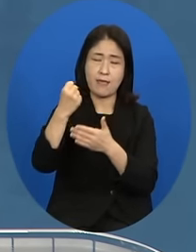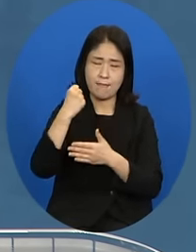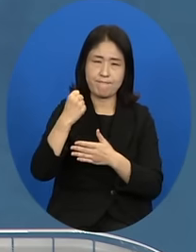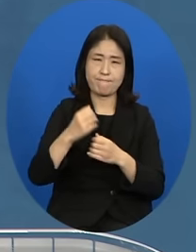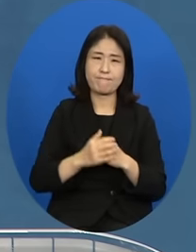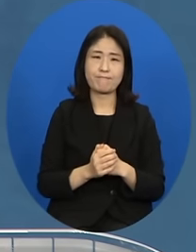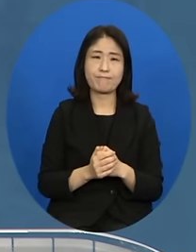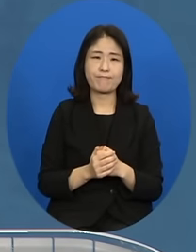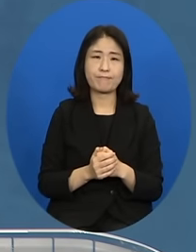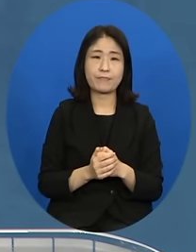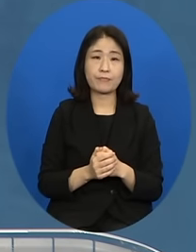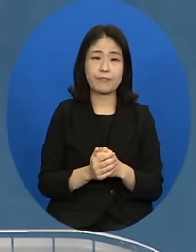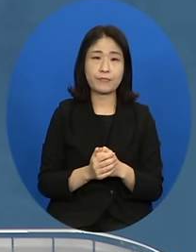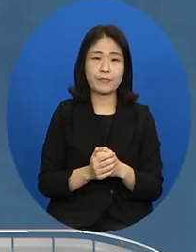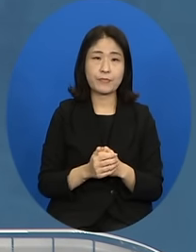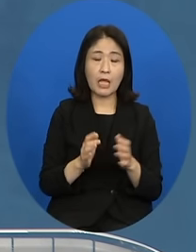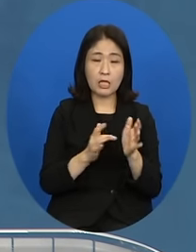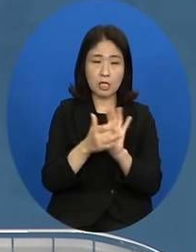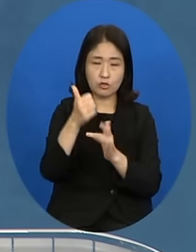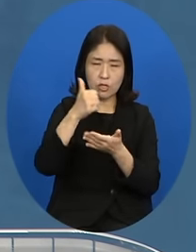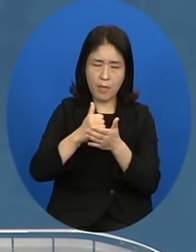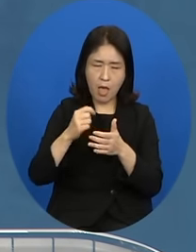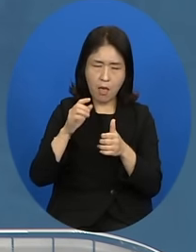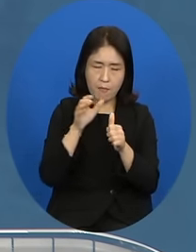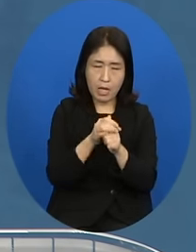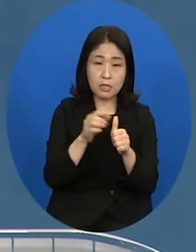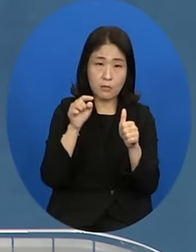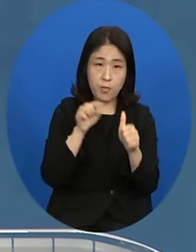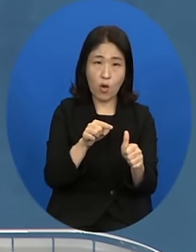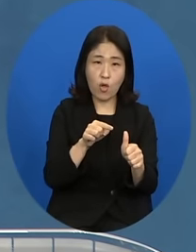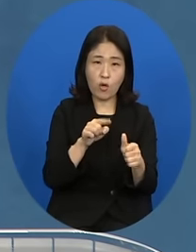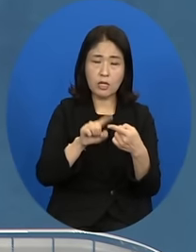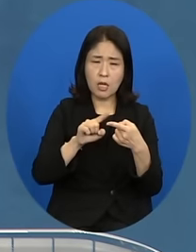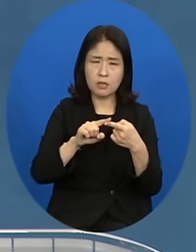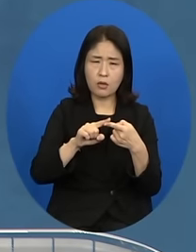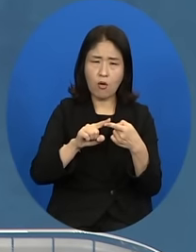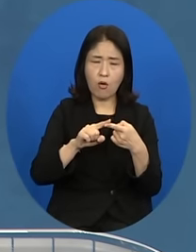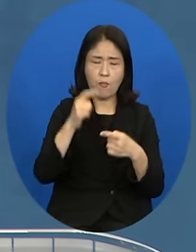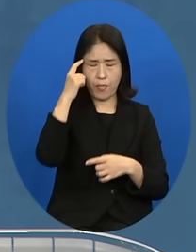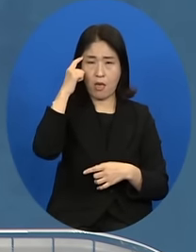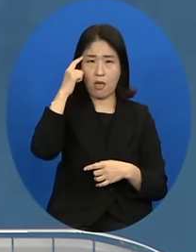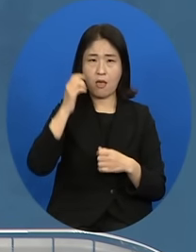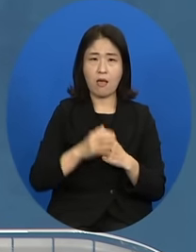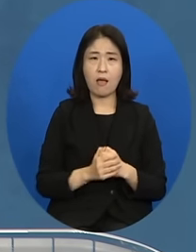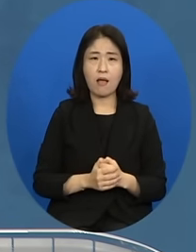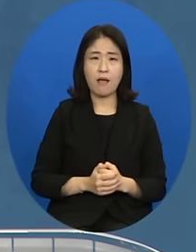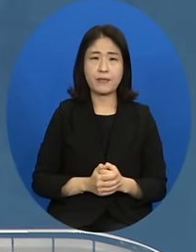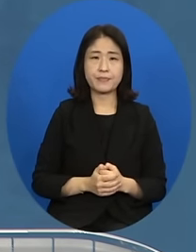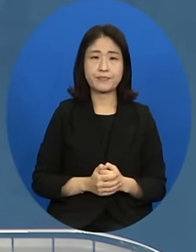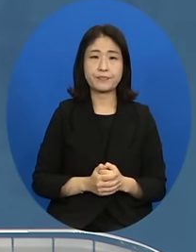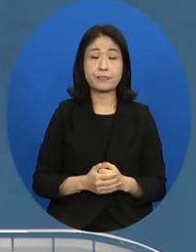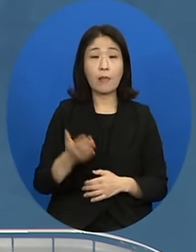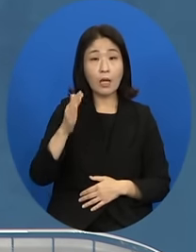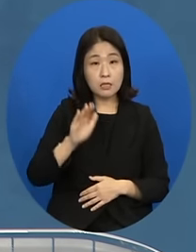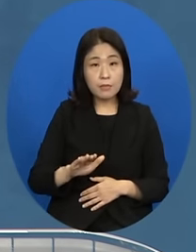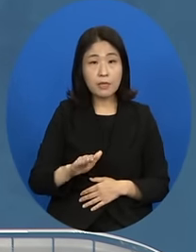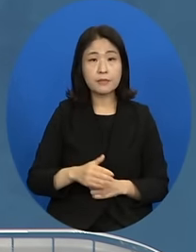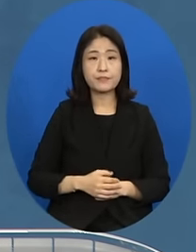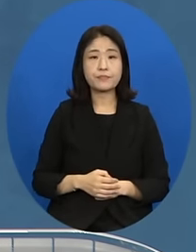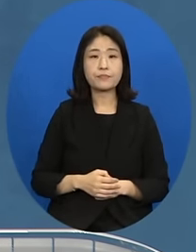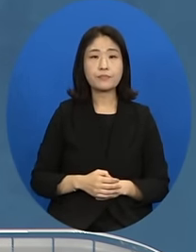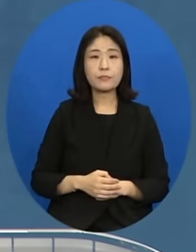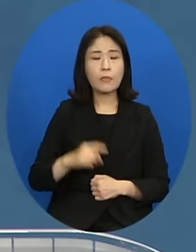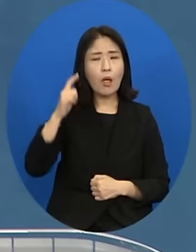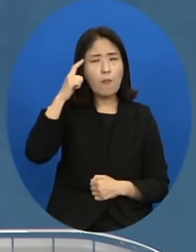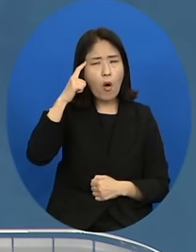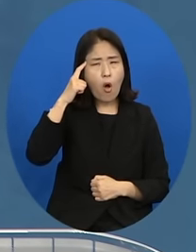저는 대위임령에 대하여 배웠어요. 이것에 대하여 들었습니다. 그런데 머리로